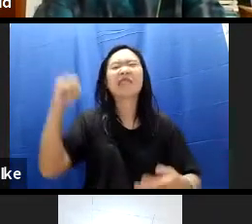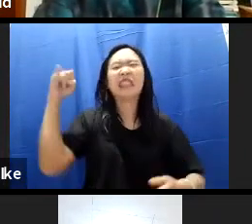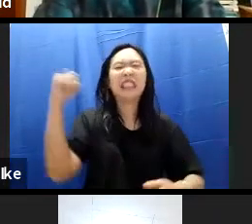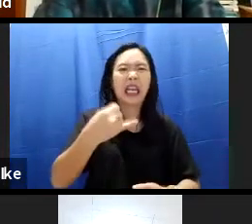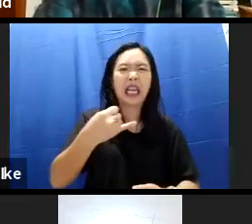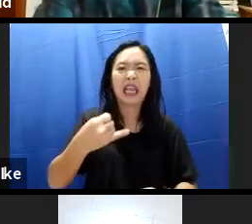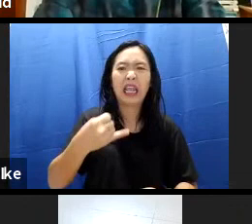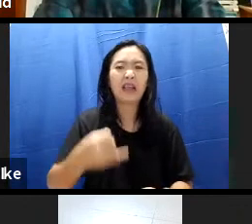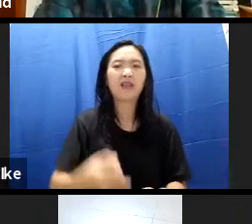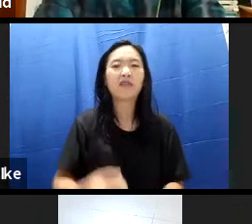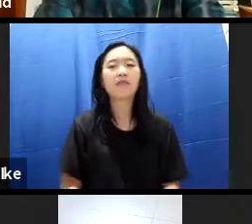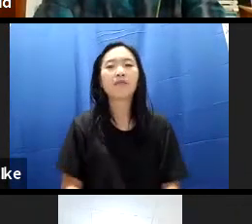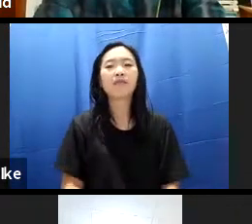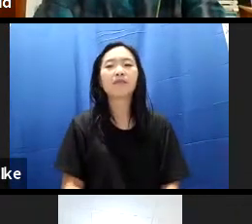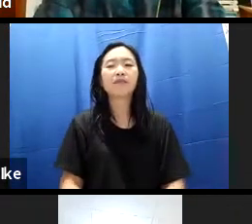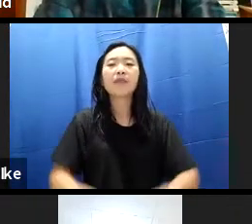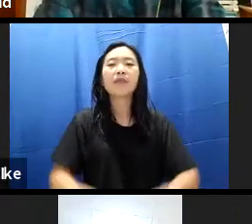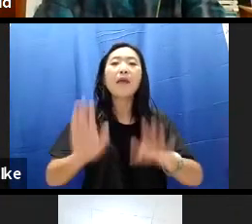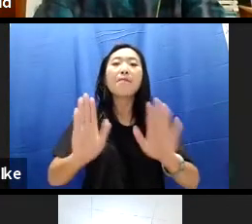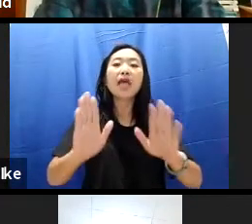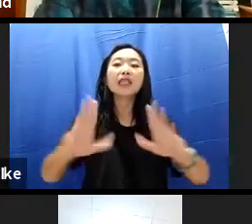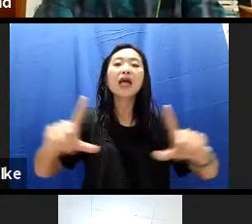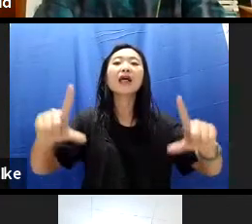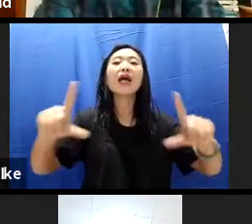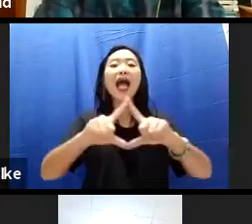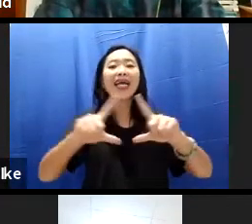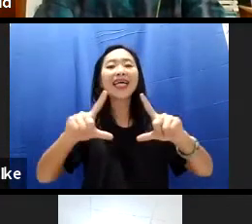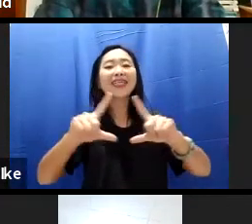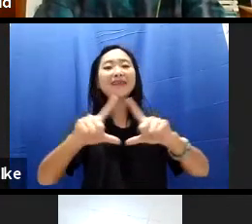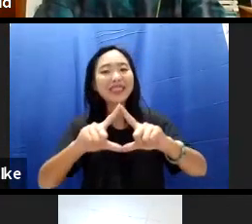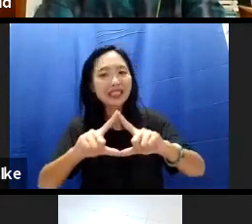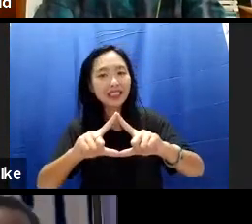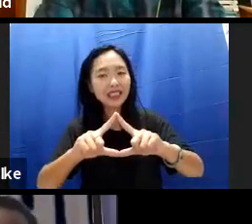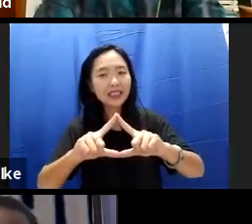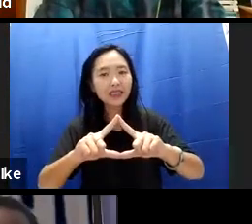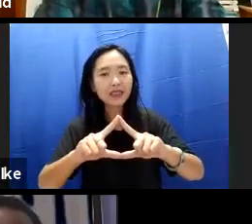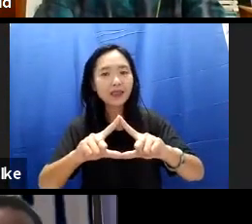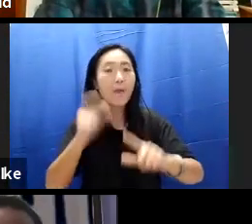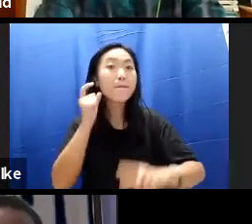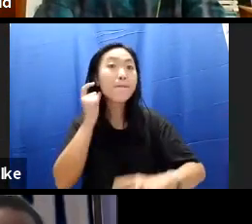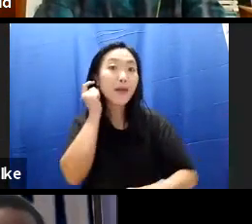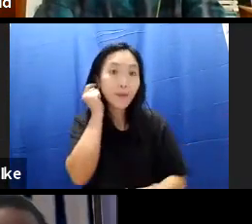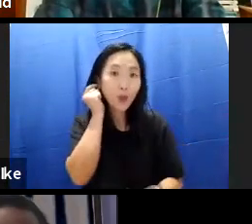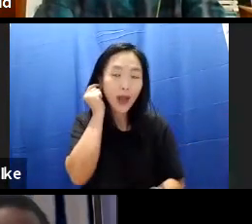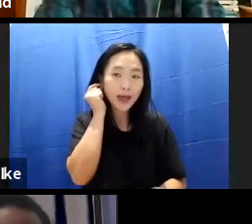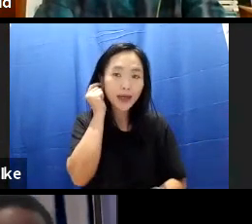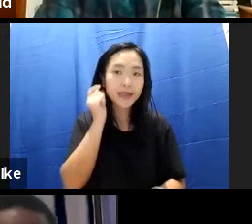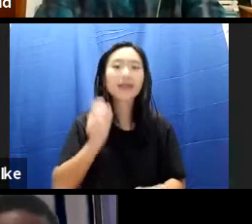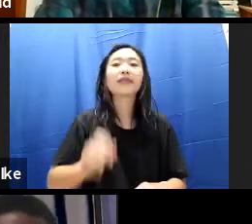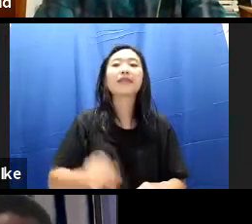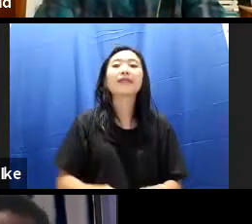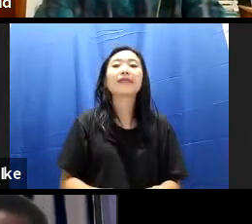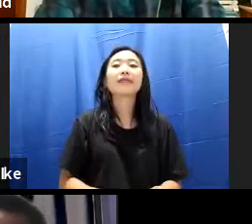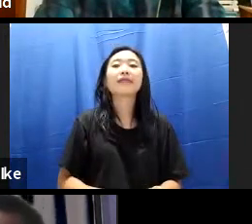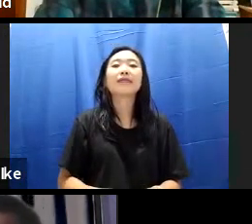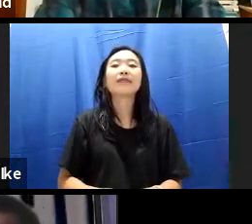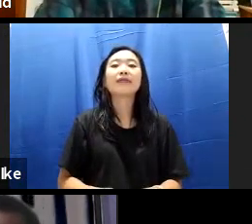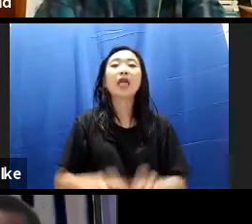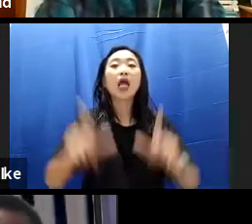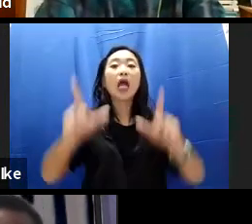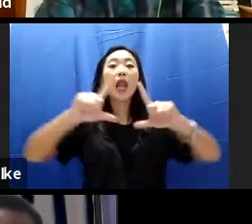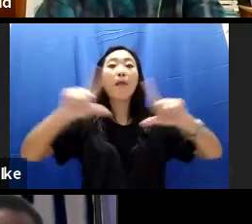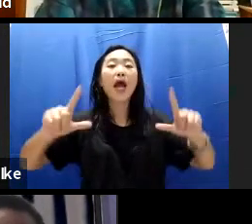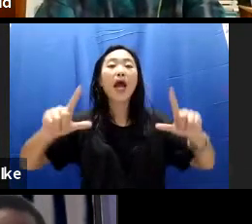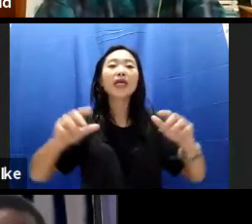banyaknya akademisi perempuan bahkan feminist scholar di beberapa lembaga pendidikan termasuk lembaga pendidikan